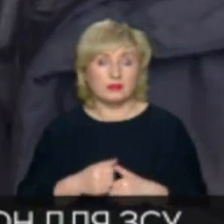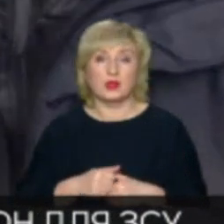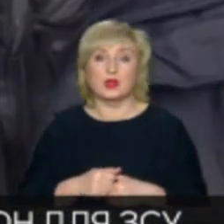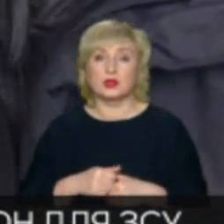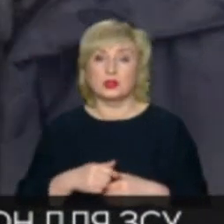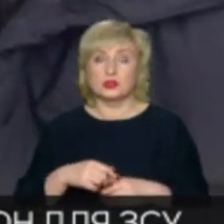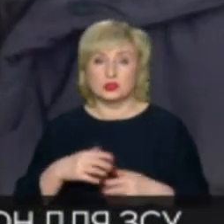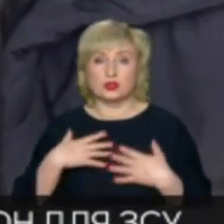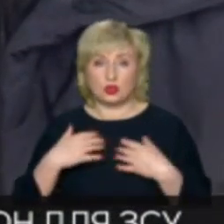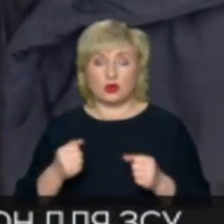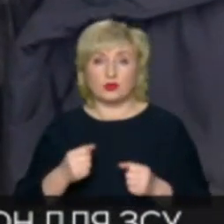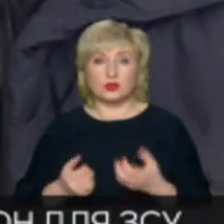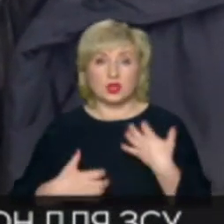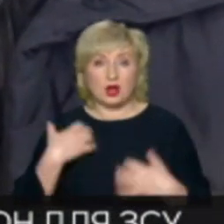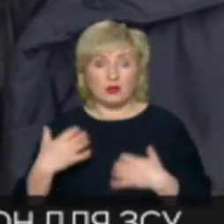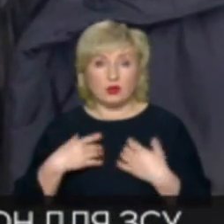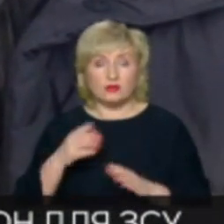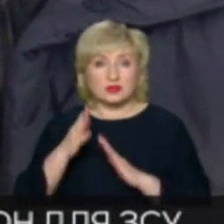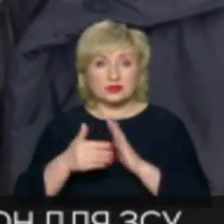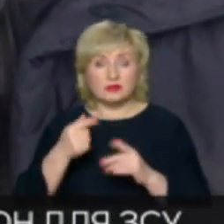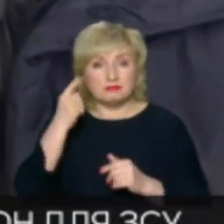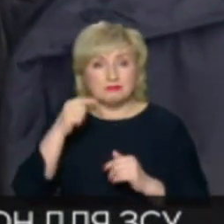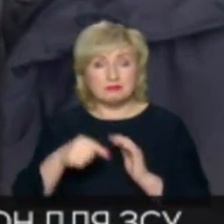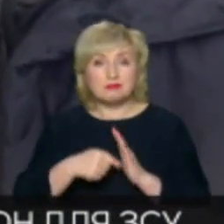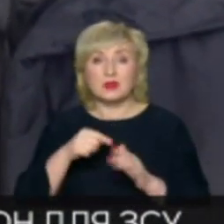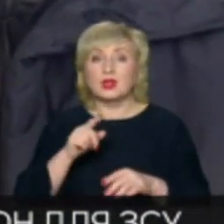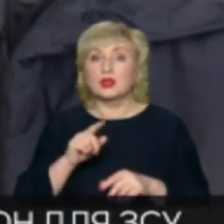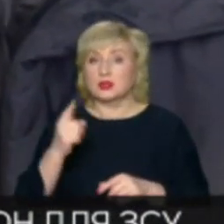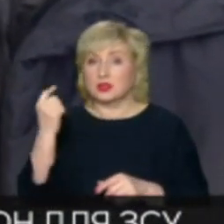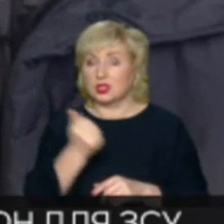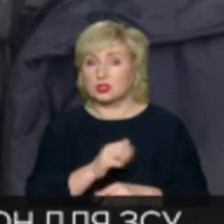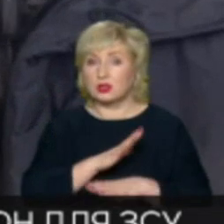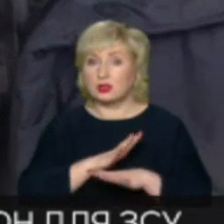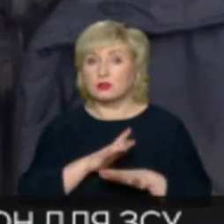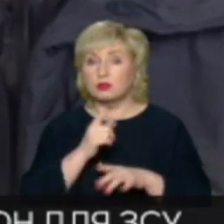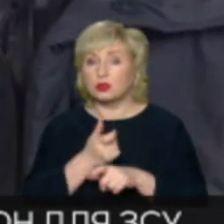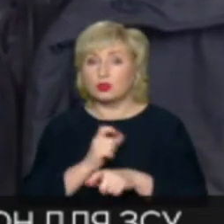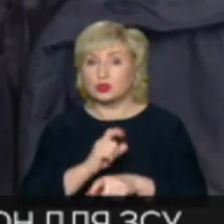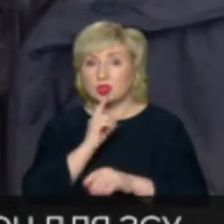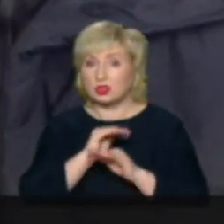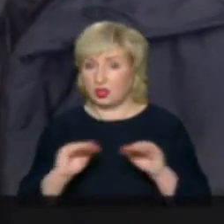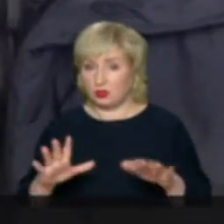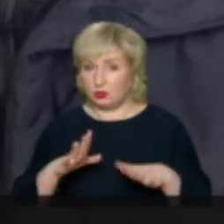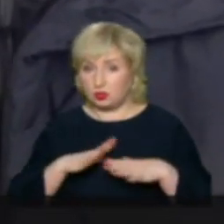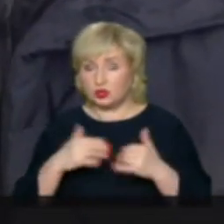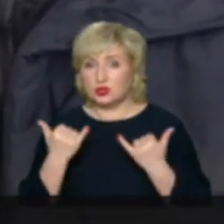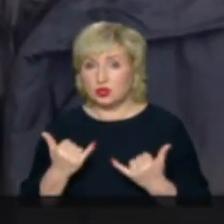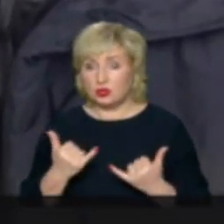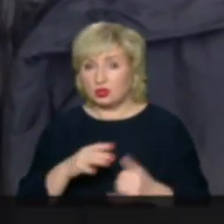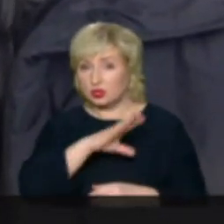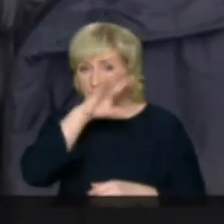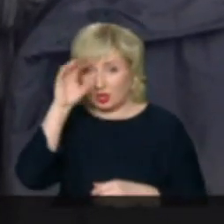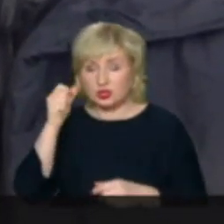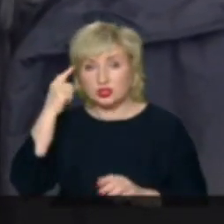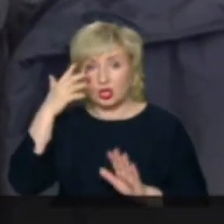здорову тривогу визиває. Тому от тиждень було дуже тихо. Сьогоднішня ніч, я так